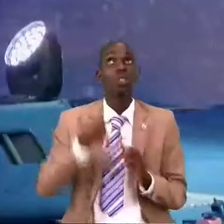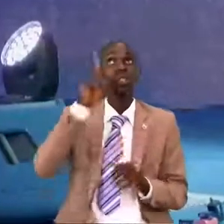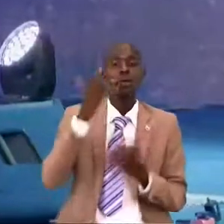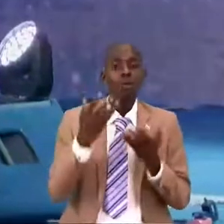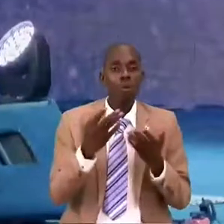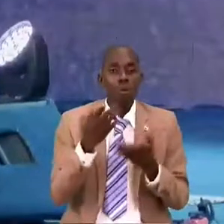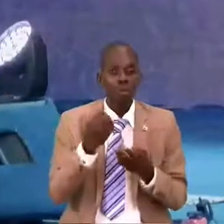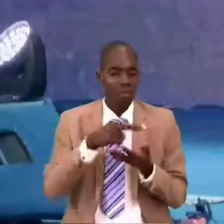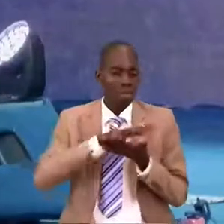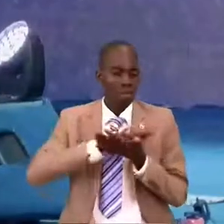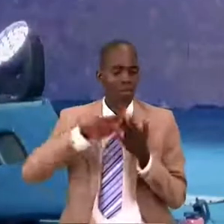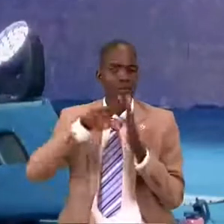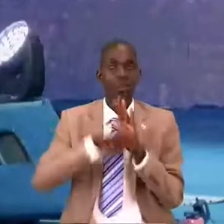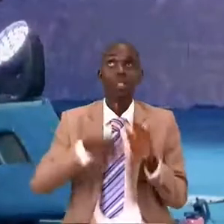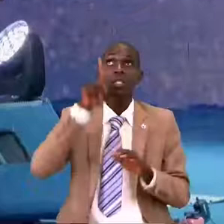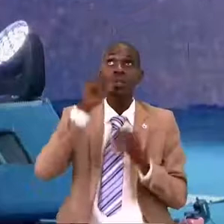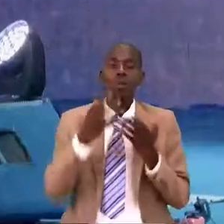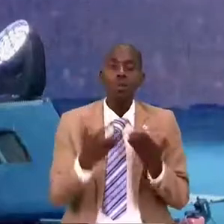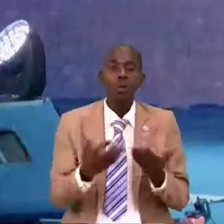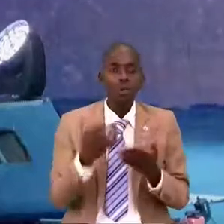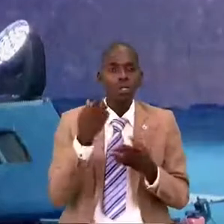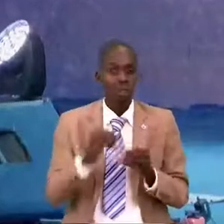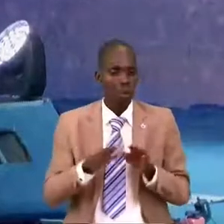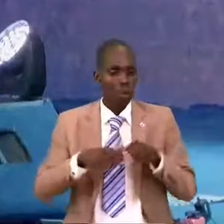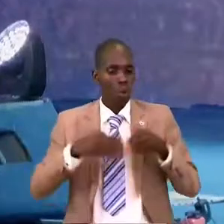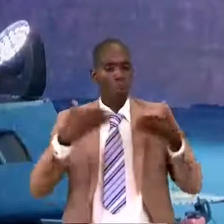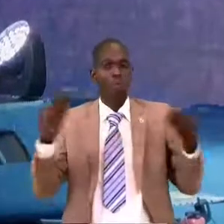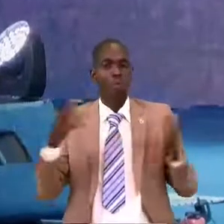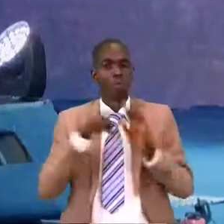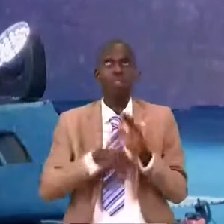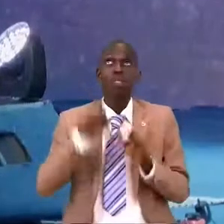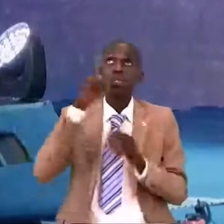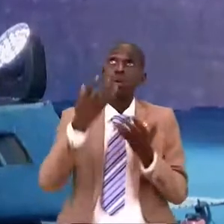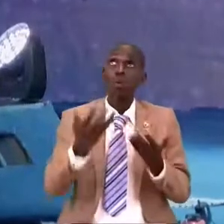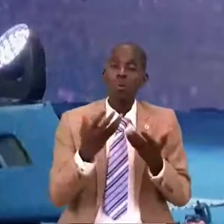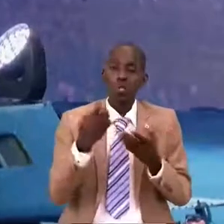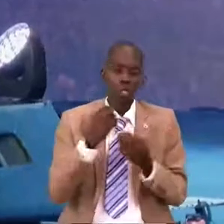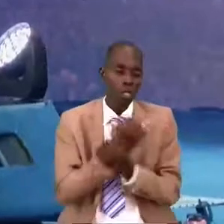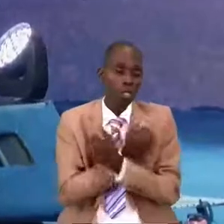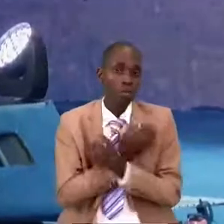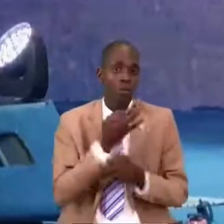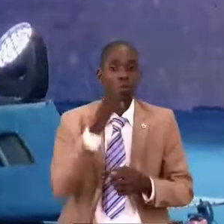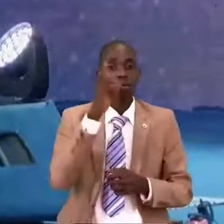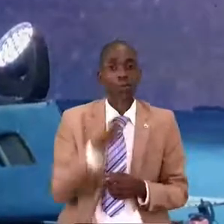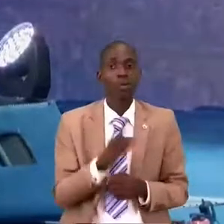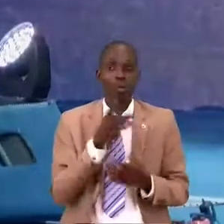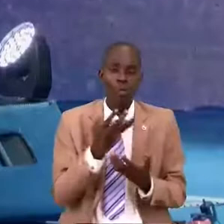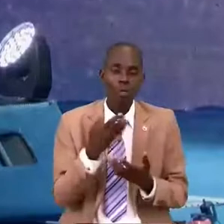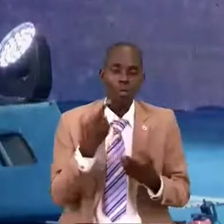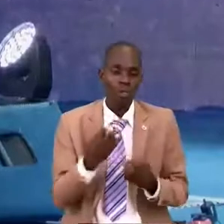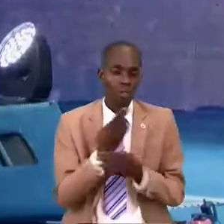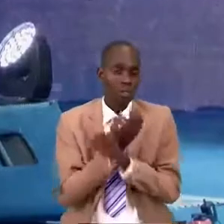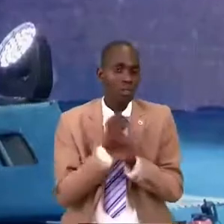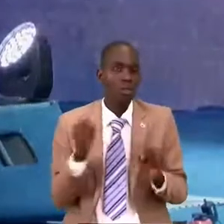veut que l'amour de Dieu, il veut le salut, il veut la rédemption, la purification,